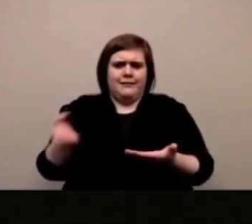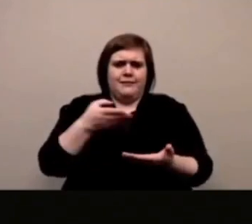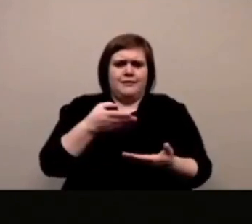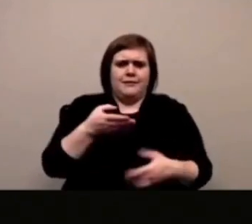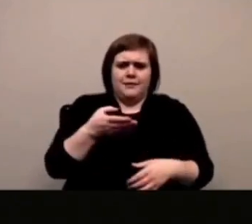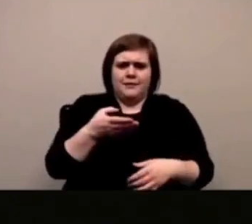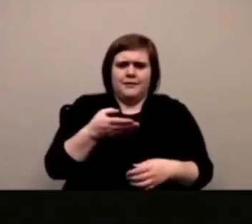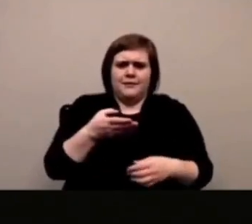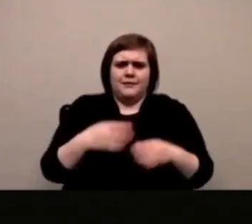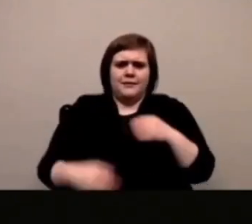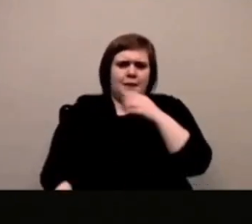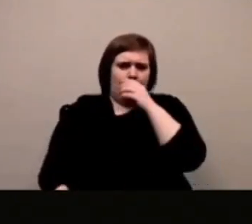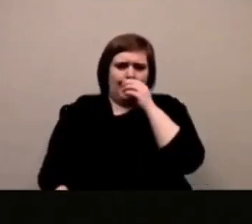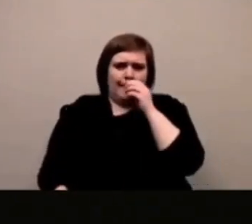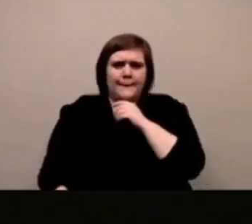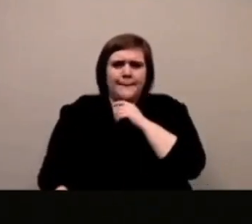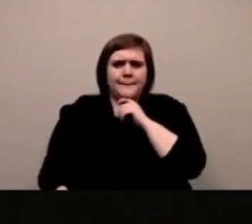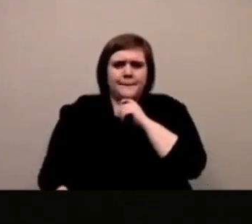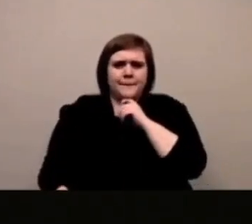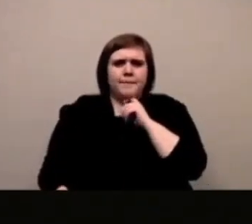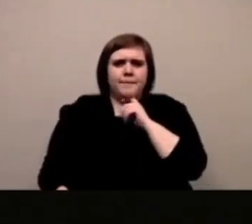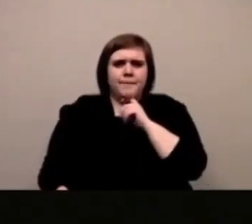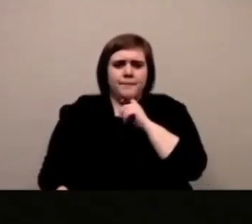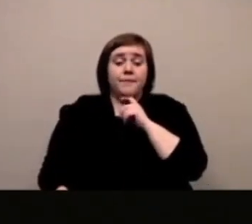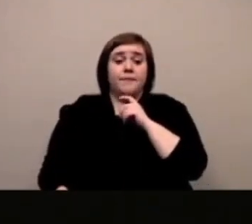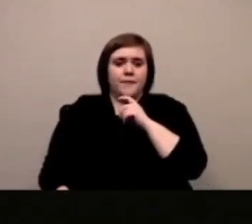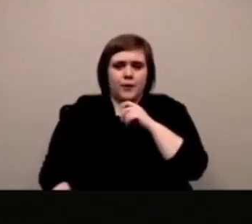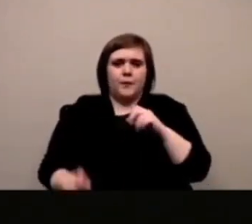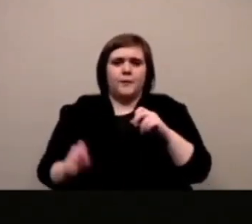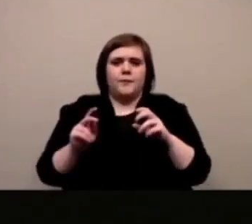私の仮面の共有ができていないんですけれども